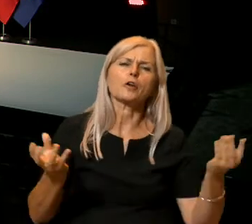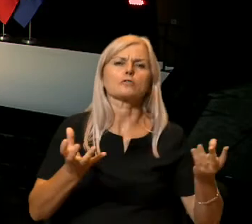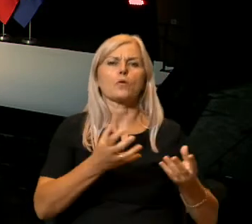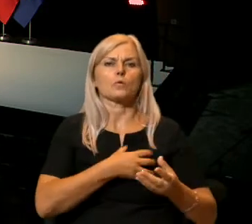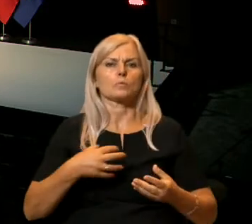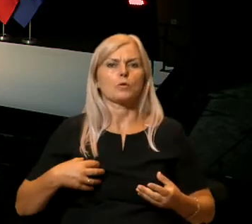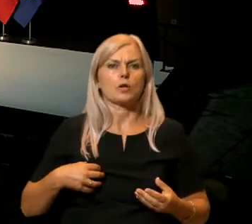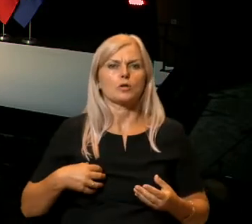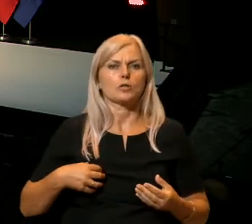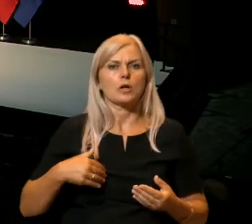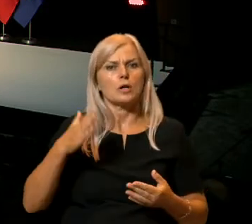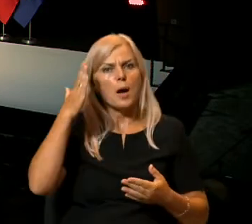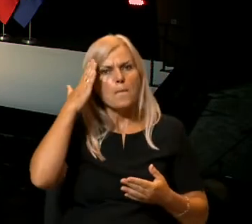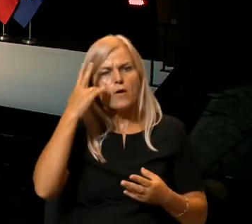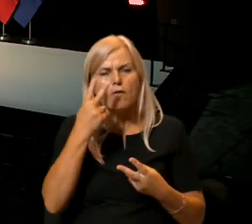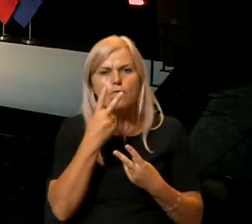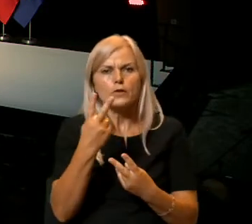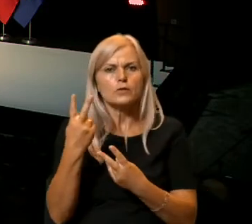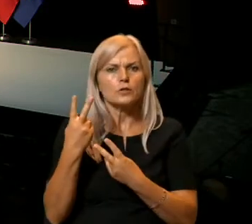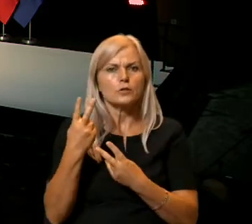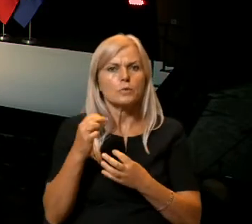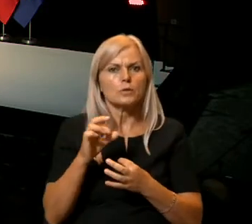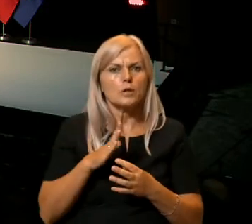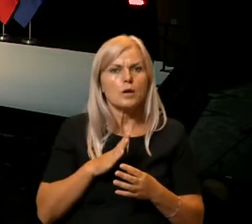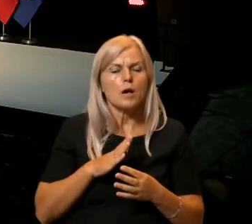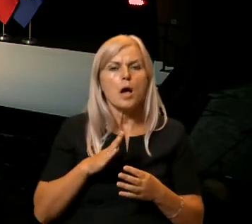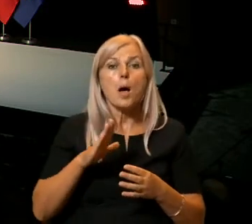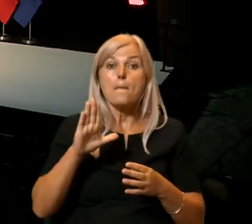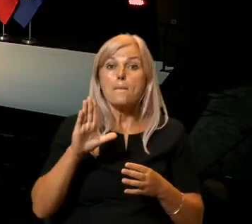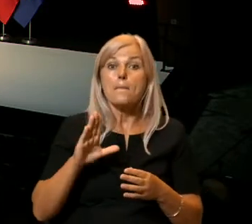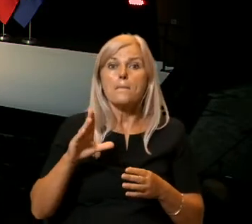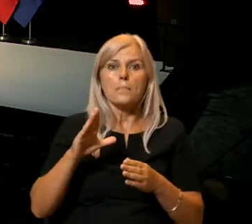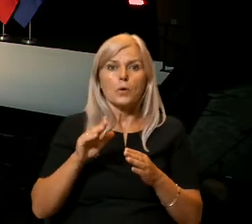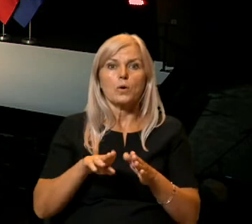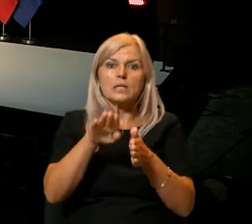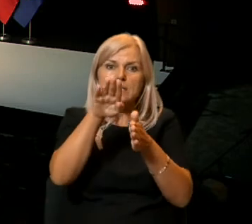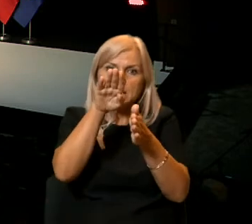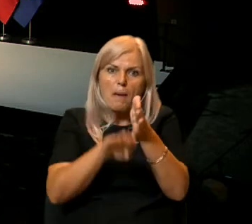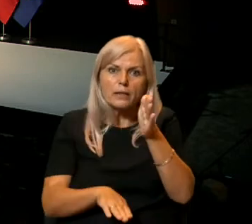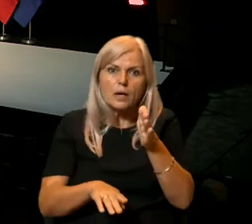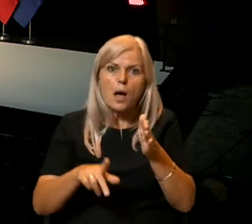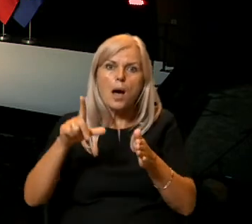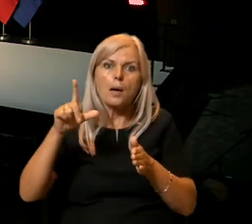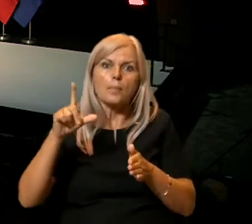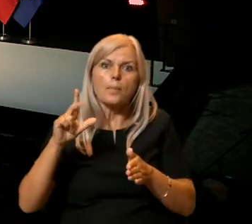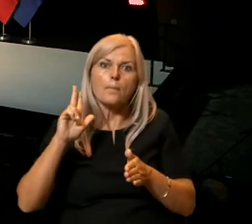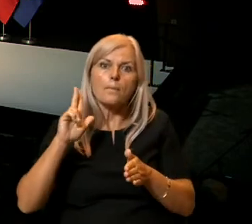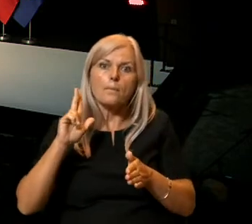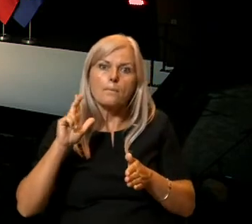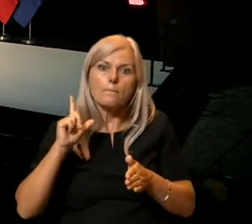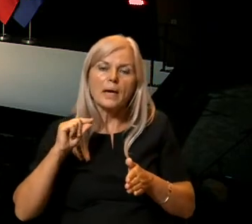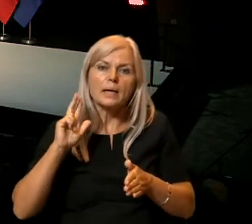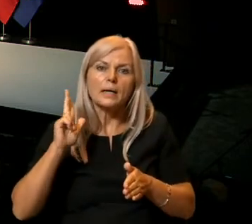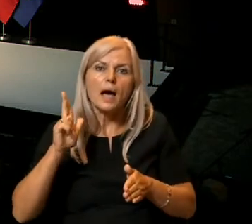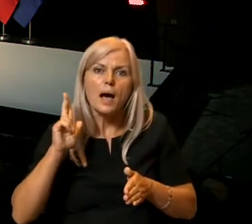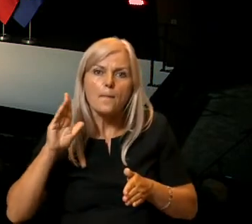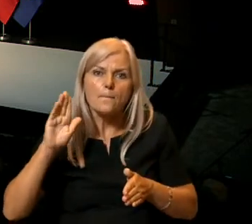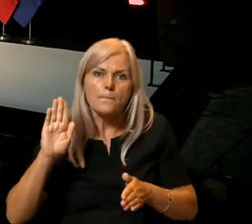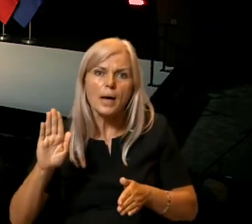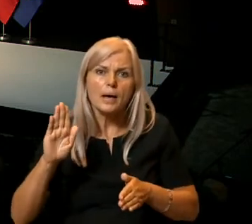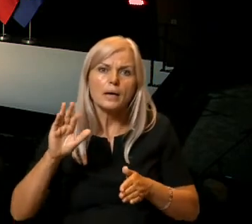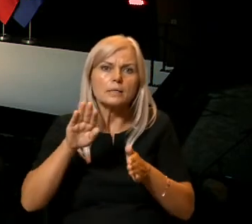mieliśmy spektakularne PKB od czasu II wojny światowej, ale w tym